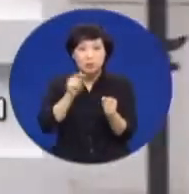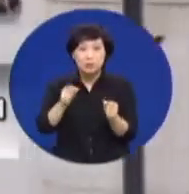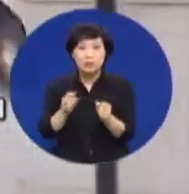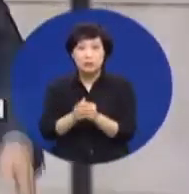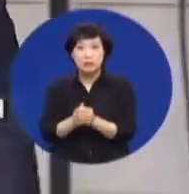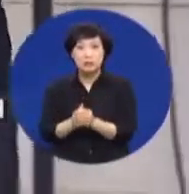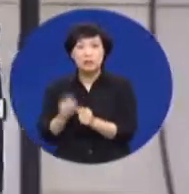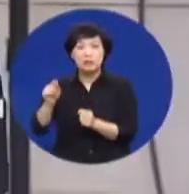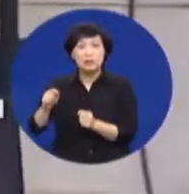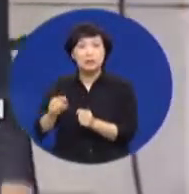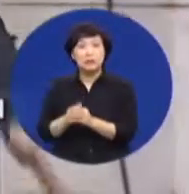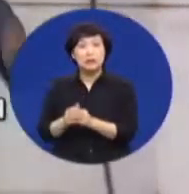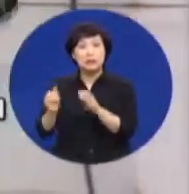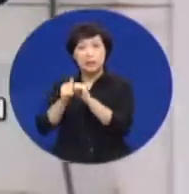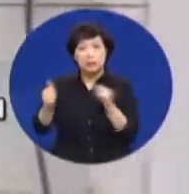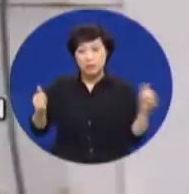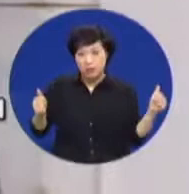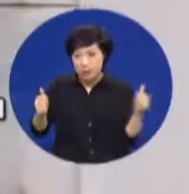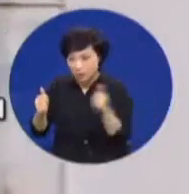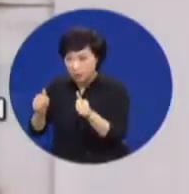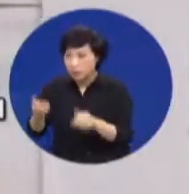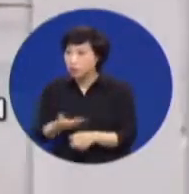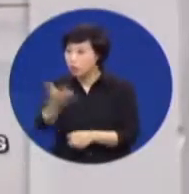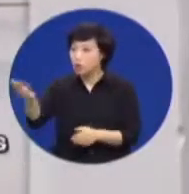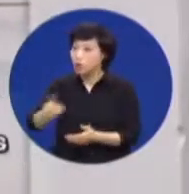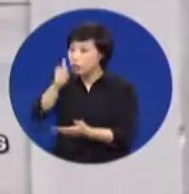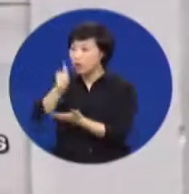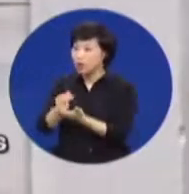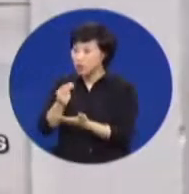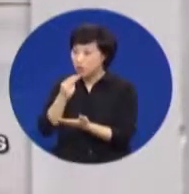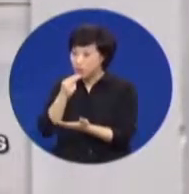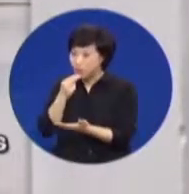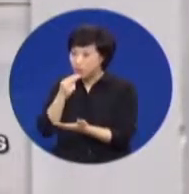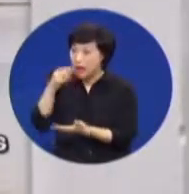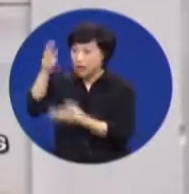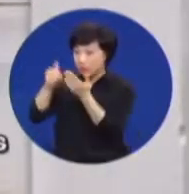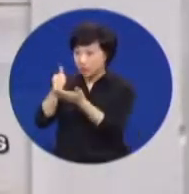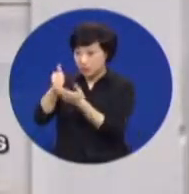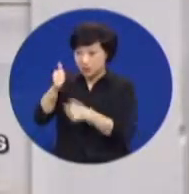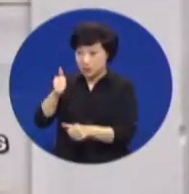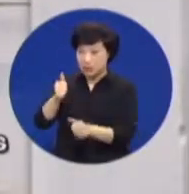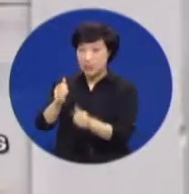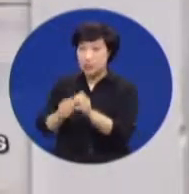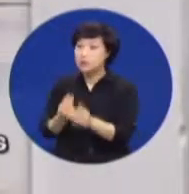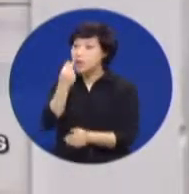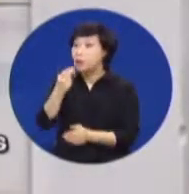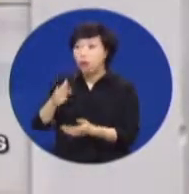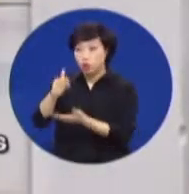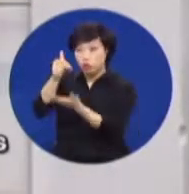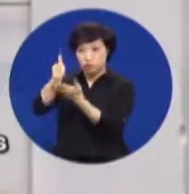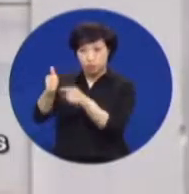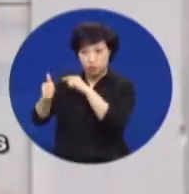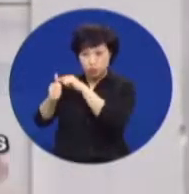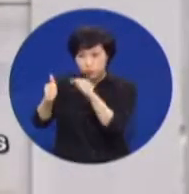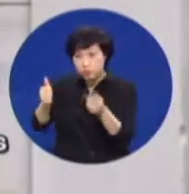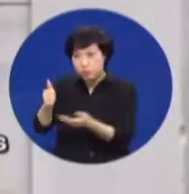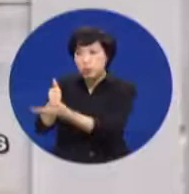가서 너희가 죄 없는 하나님의 아들 생명의 주를